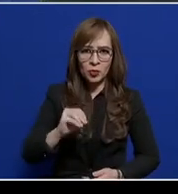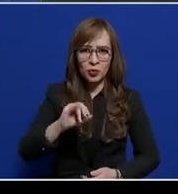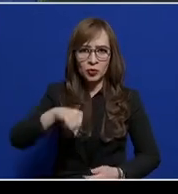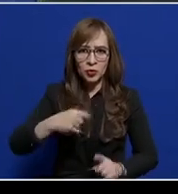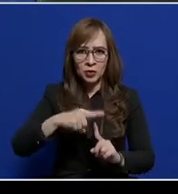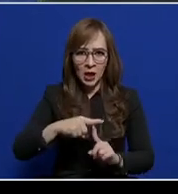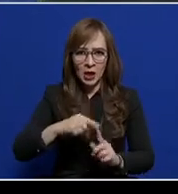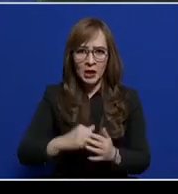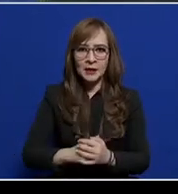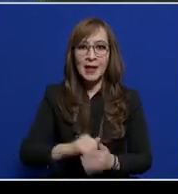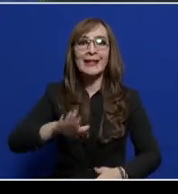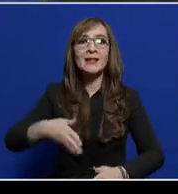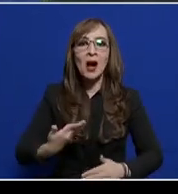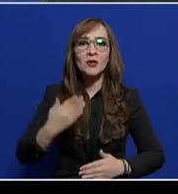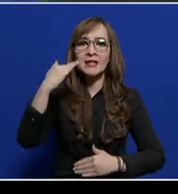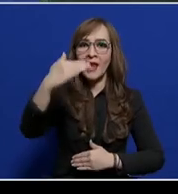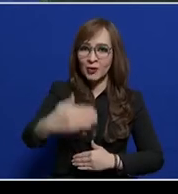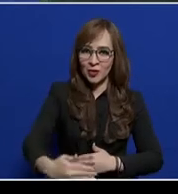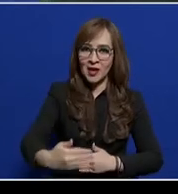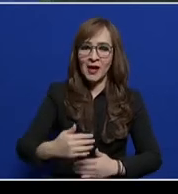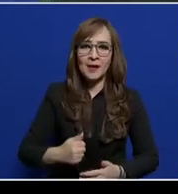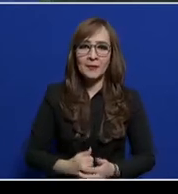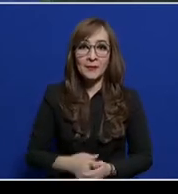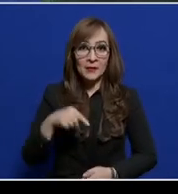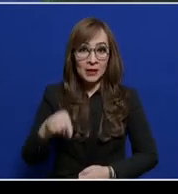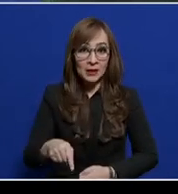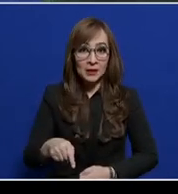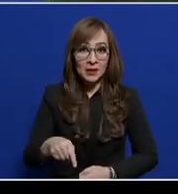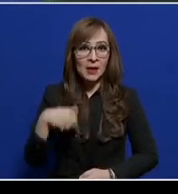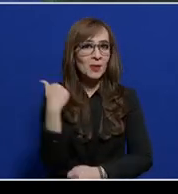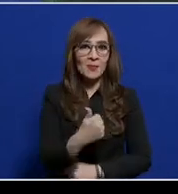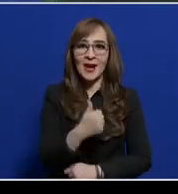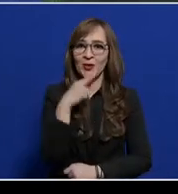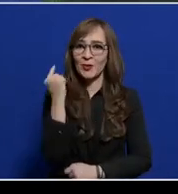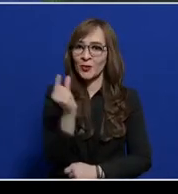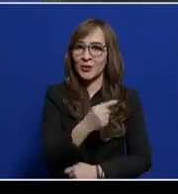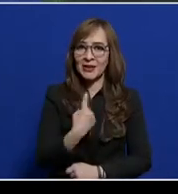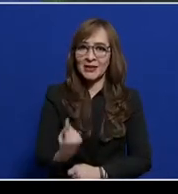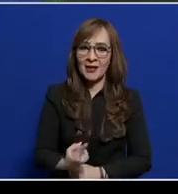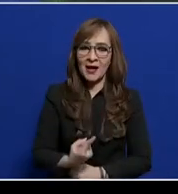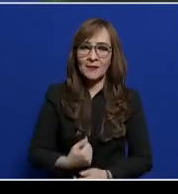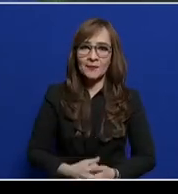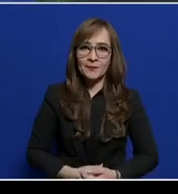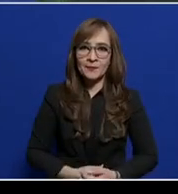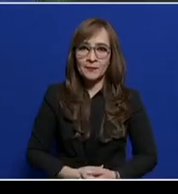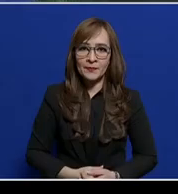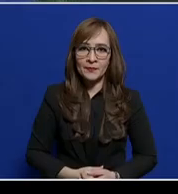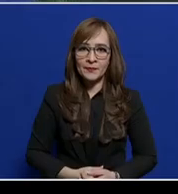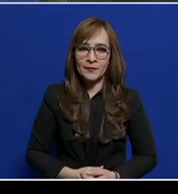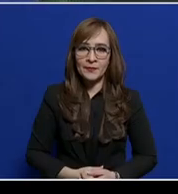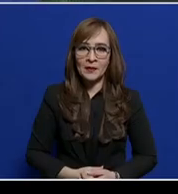yang akan datang serasa seperti ini inilah yang lebih baik untuk kita Inovasi dan terobosan ini yang harus